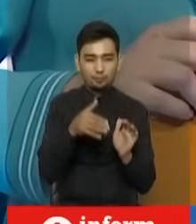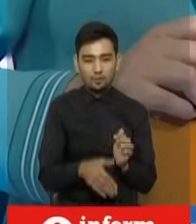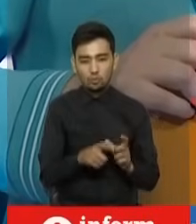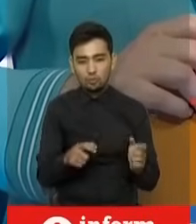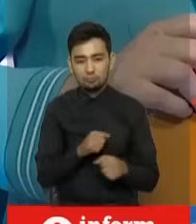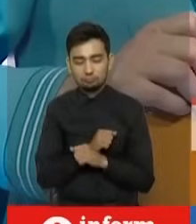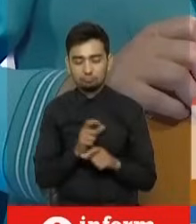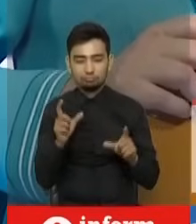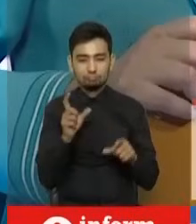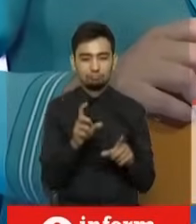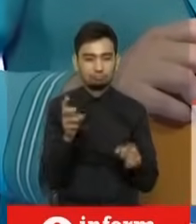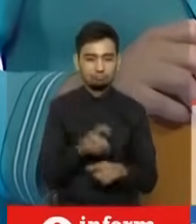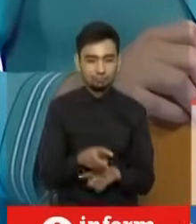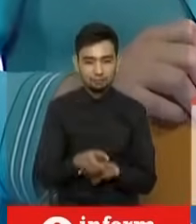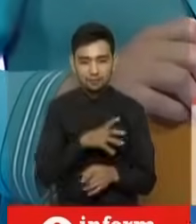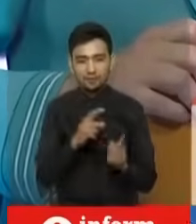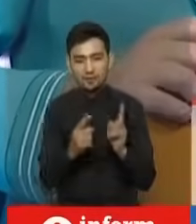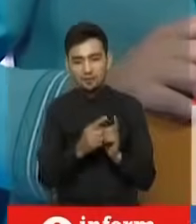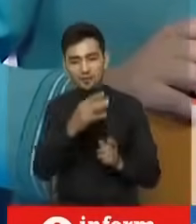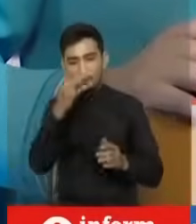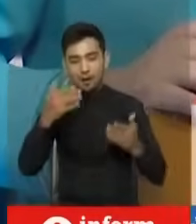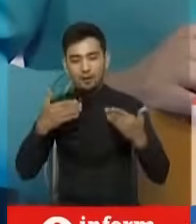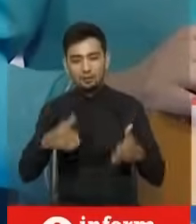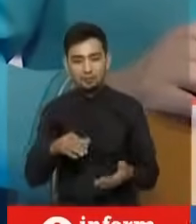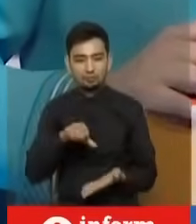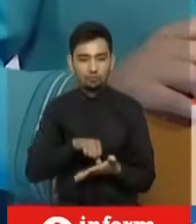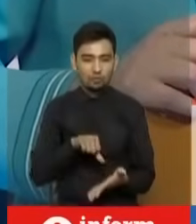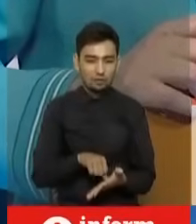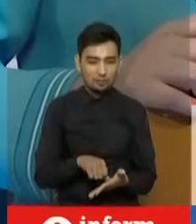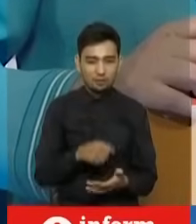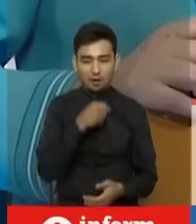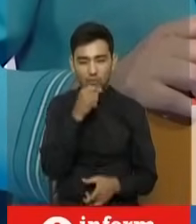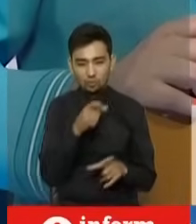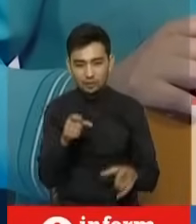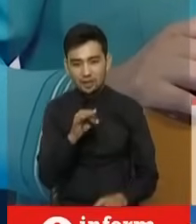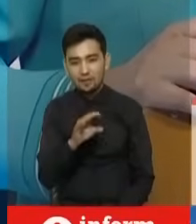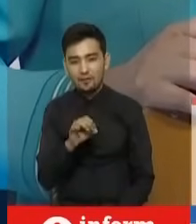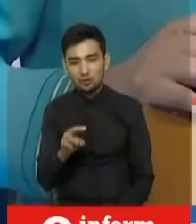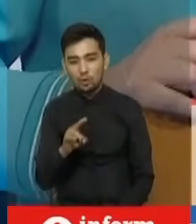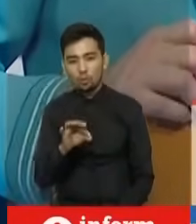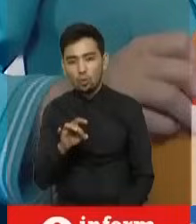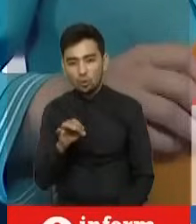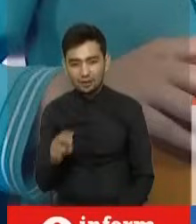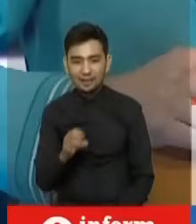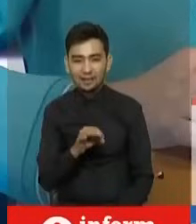отдыхающих. А хедлайнерами встречи под открытым небом выступили такие известные артисты, как Иван Дорн и